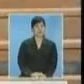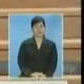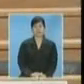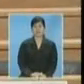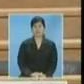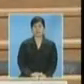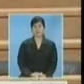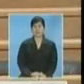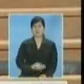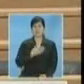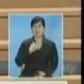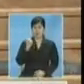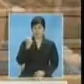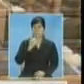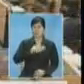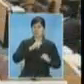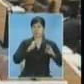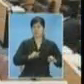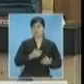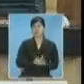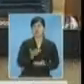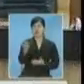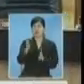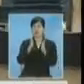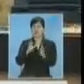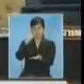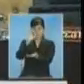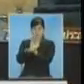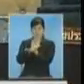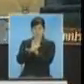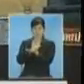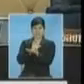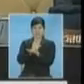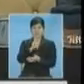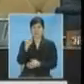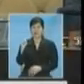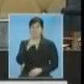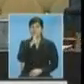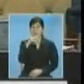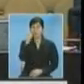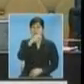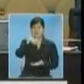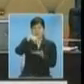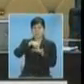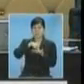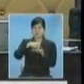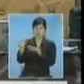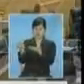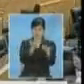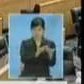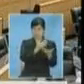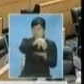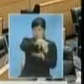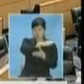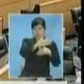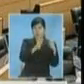ผมใช้อำนาจของผมนะครับเชิญเจ้าหน้าที่ตำรวจรัฐสภาครับถ้าใครไม่นั่งก็นำตัวออกห้องประชุมได้เลยครับเชิญ